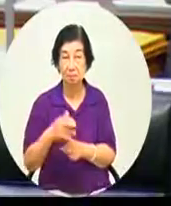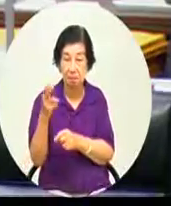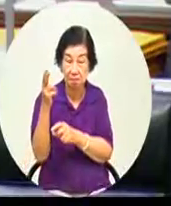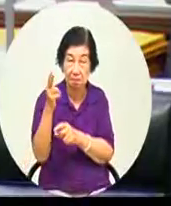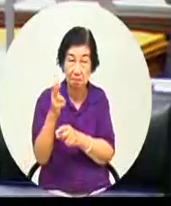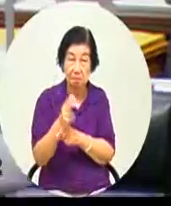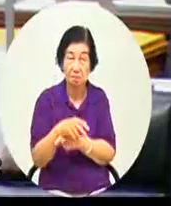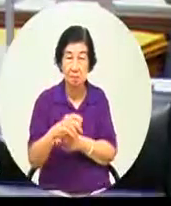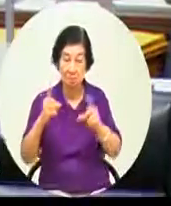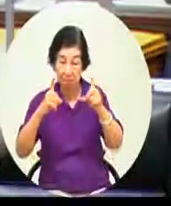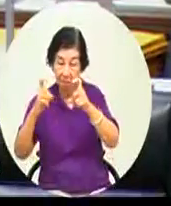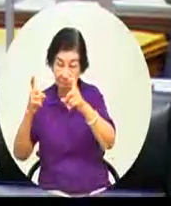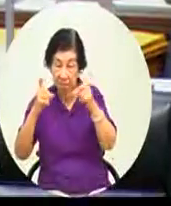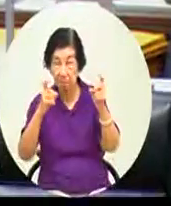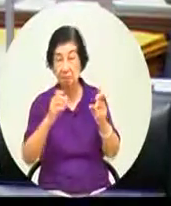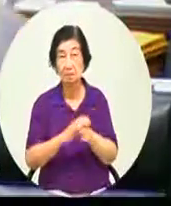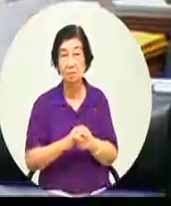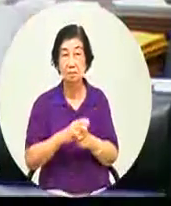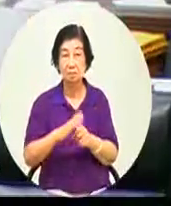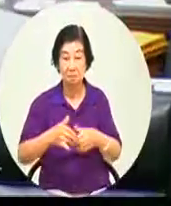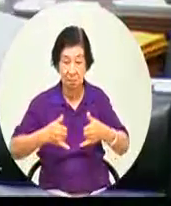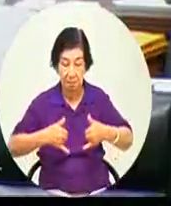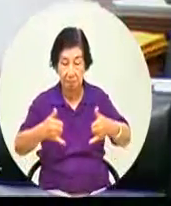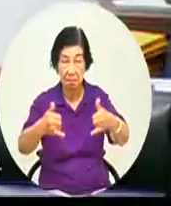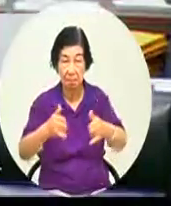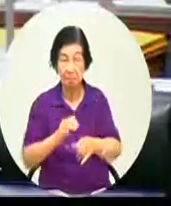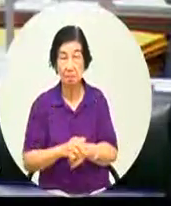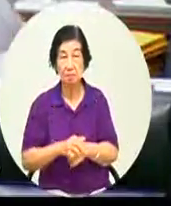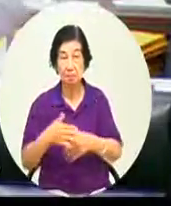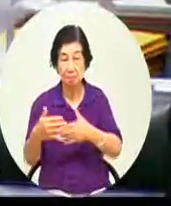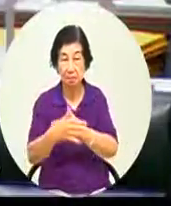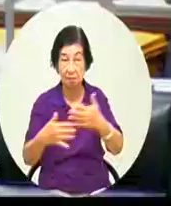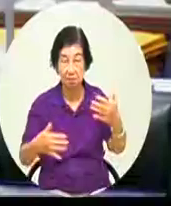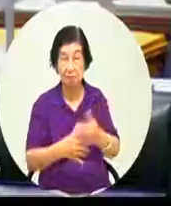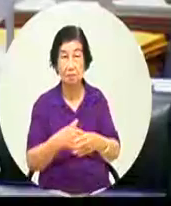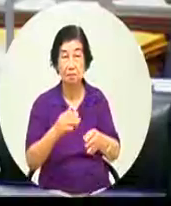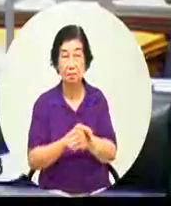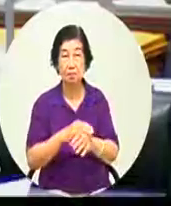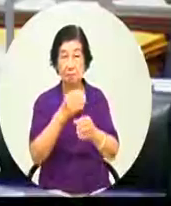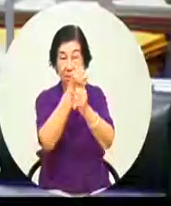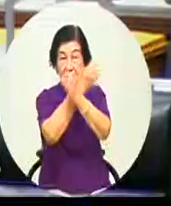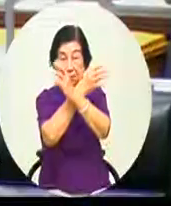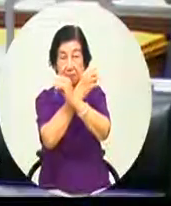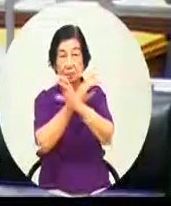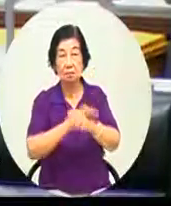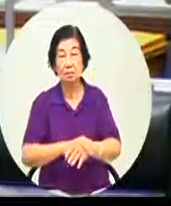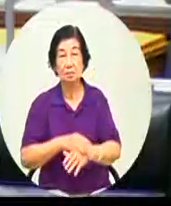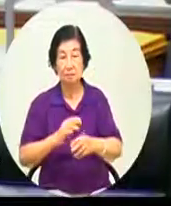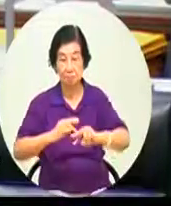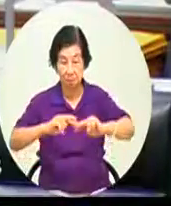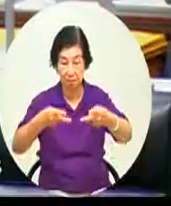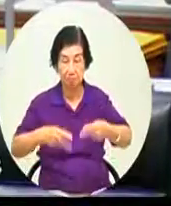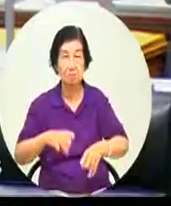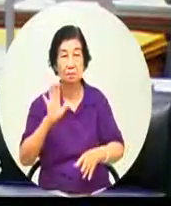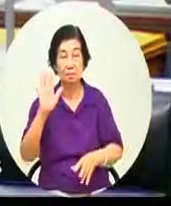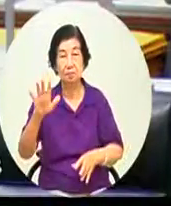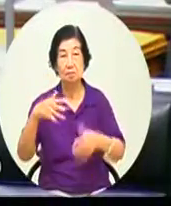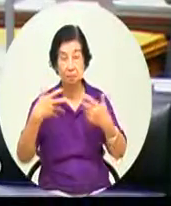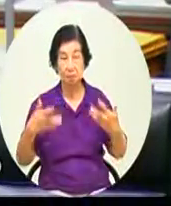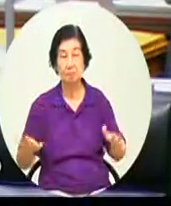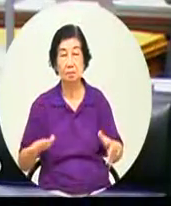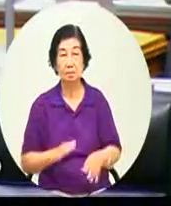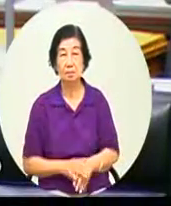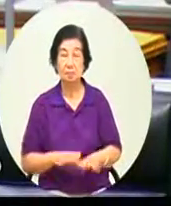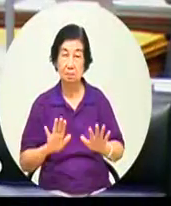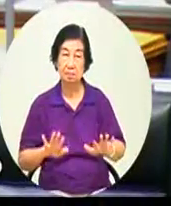后呢，当然还有很多的路面的这些可能交通耗制各方面改善，其实也做了蛮多力的。那到底是怎么